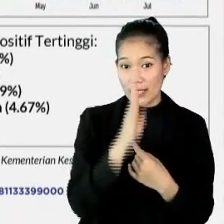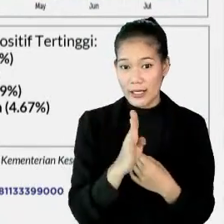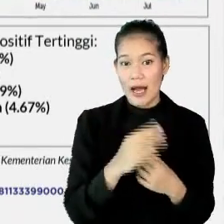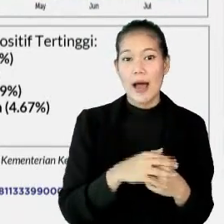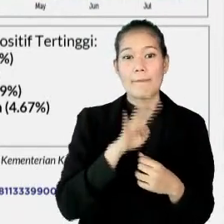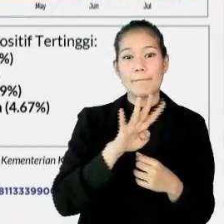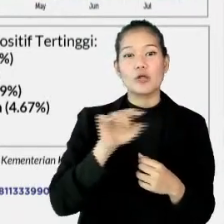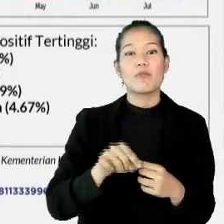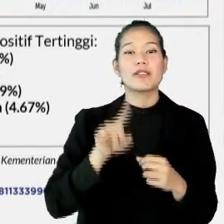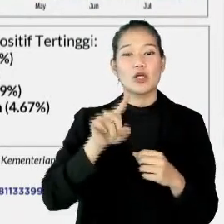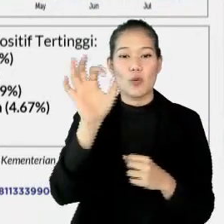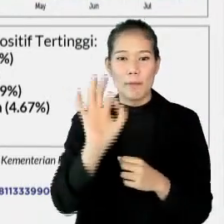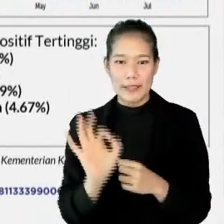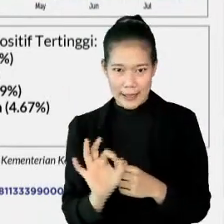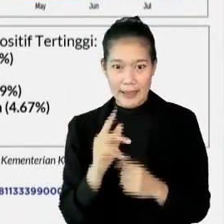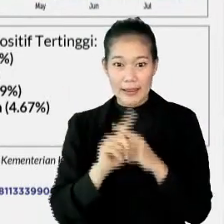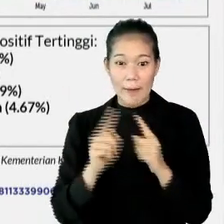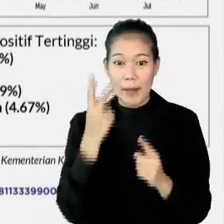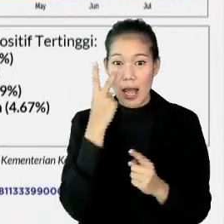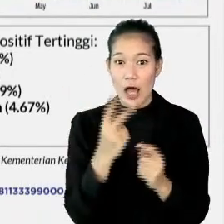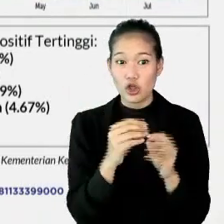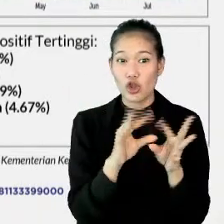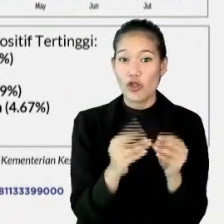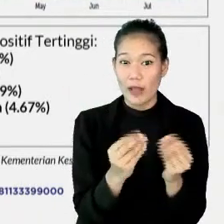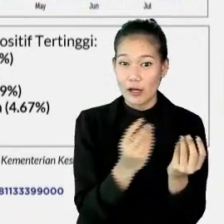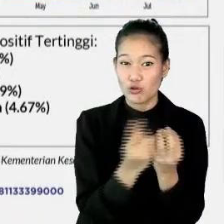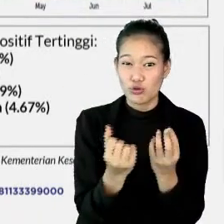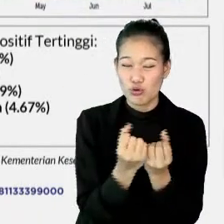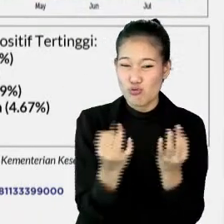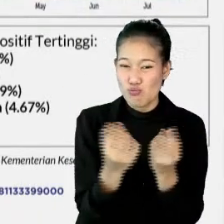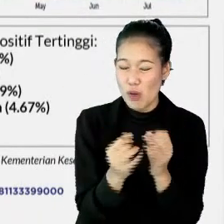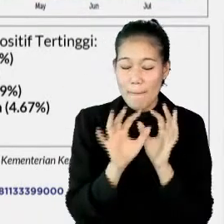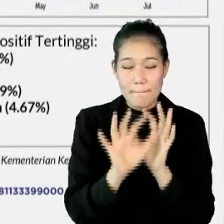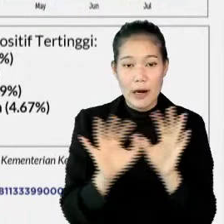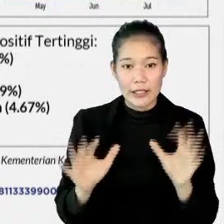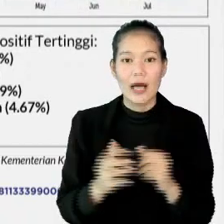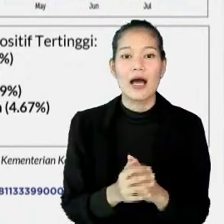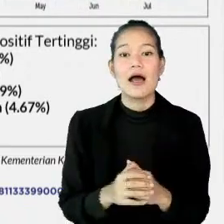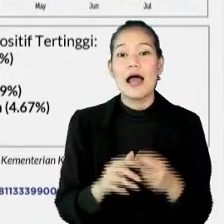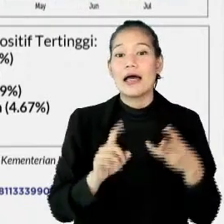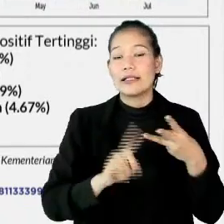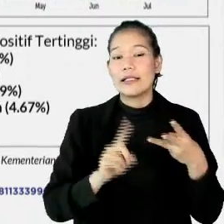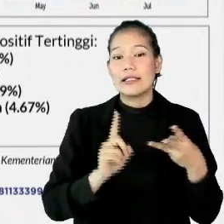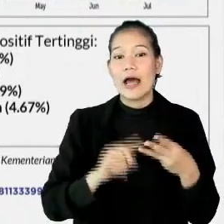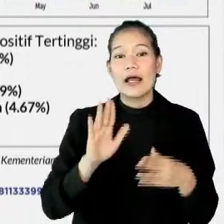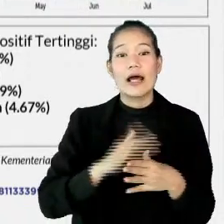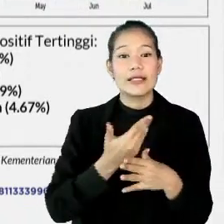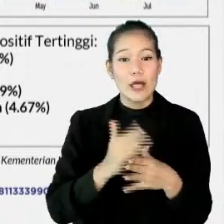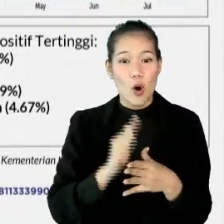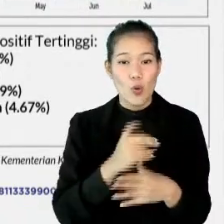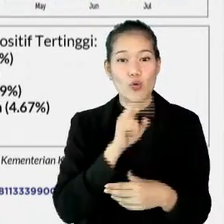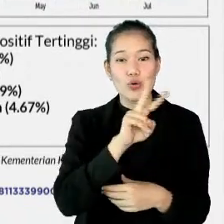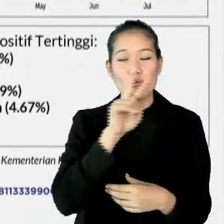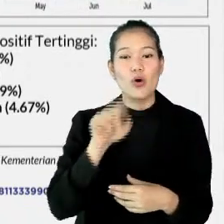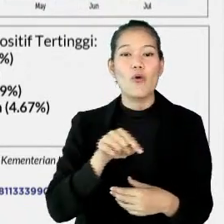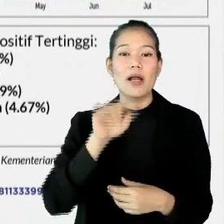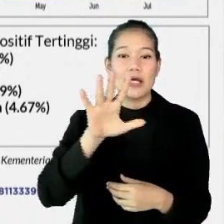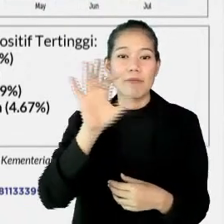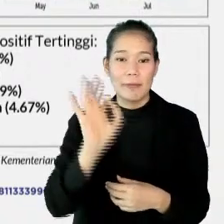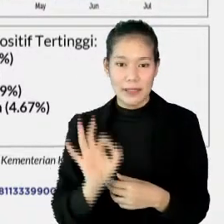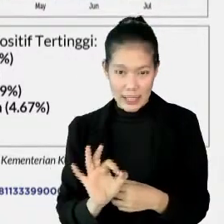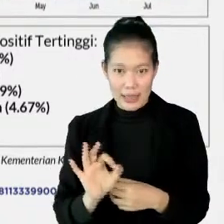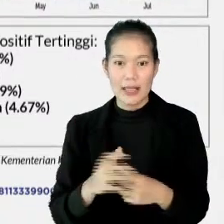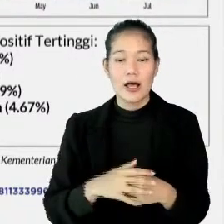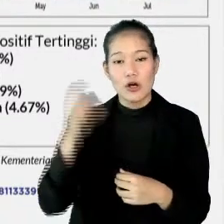naiknya 4,1%, tapi secara angka lumayan besar gitu. Kemudian yang ketiga adalah Riau, naik 23,2%.